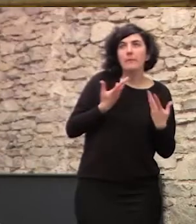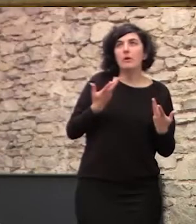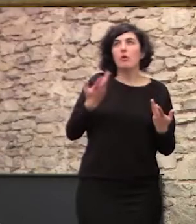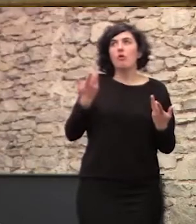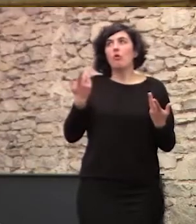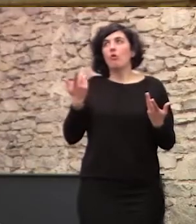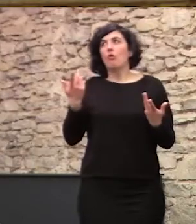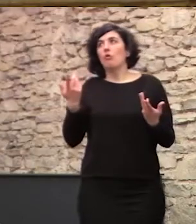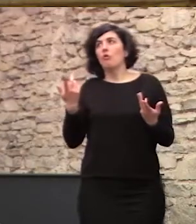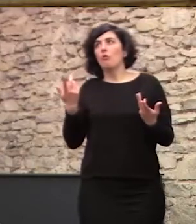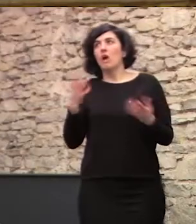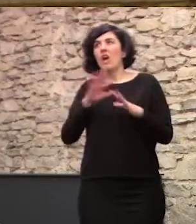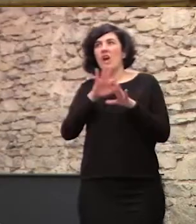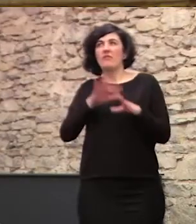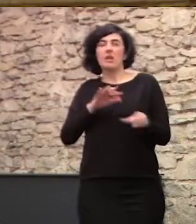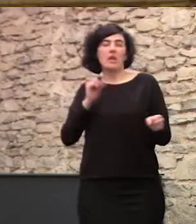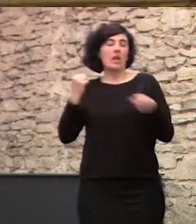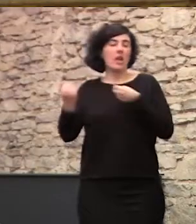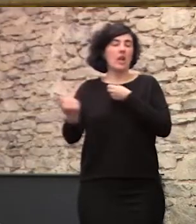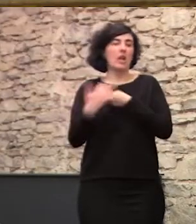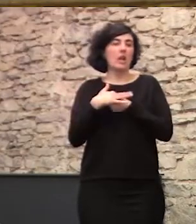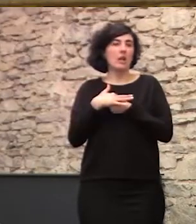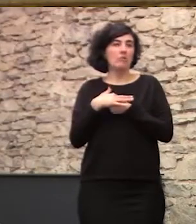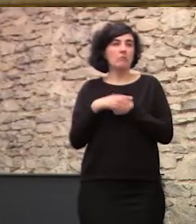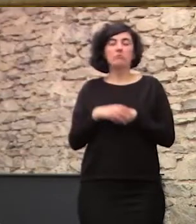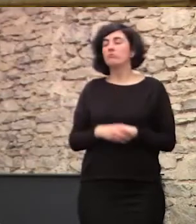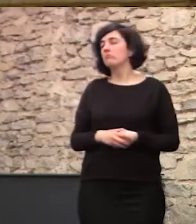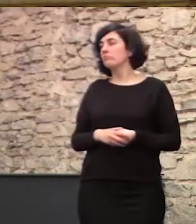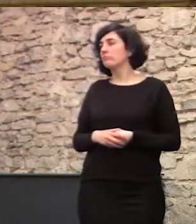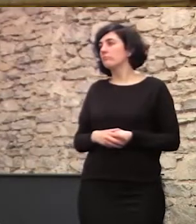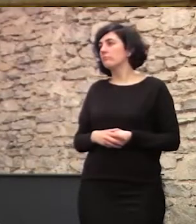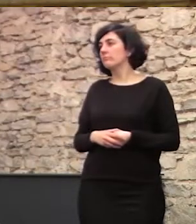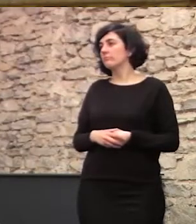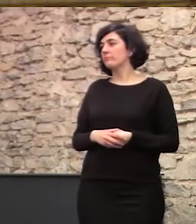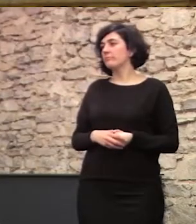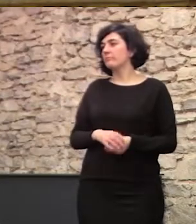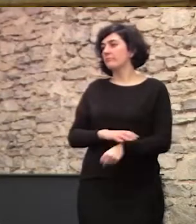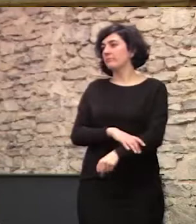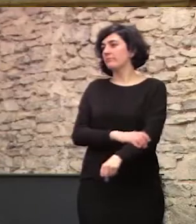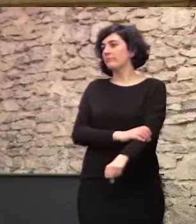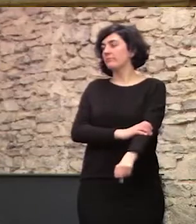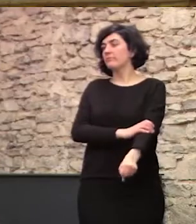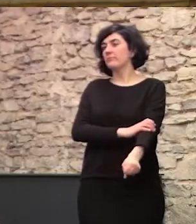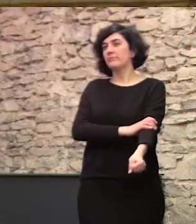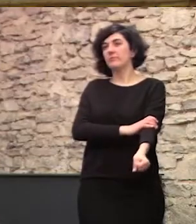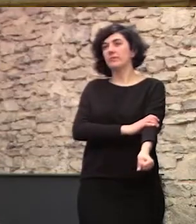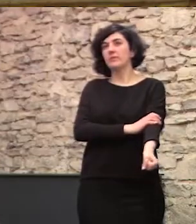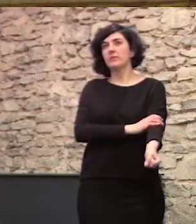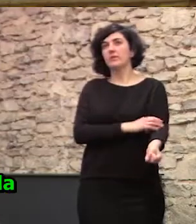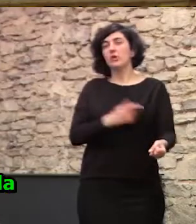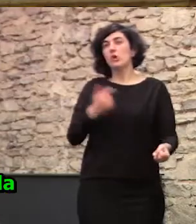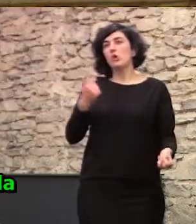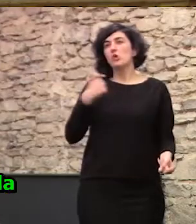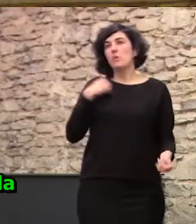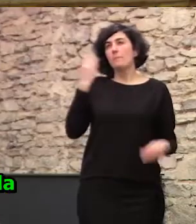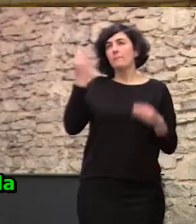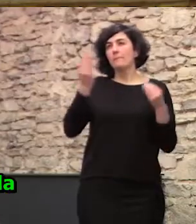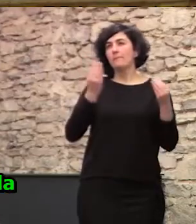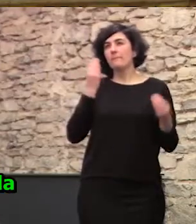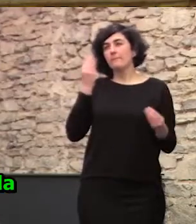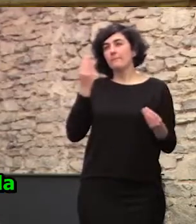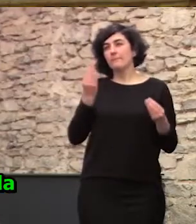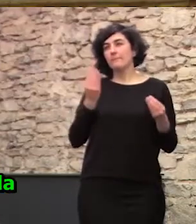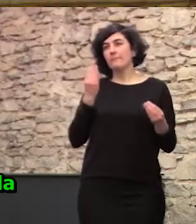zer ikusi daukiko duela. Bai, bai, bai. Baina nik uste dut gehiago ezagutu duela, oza,